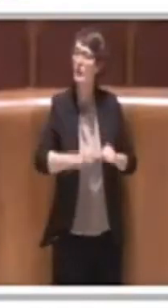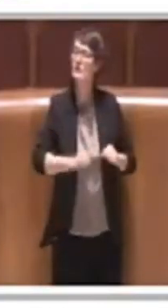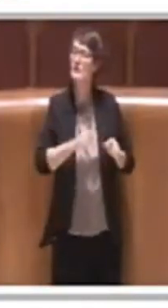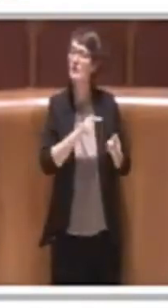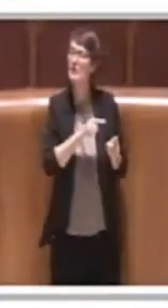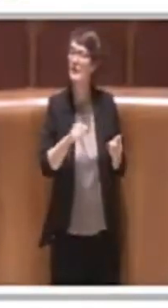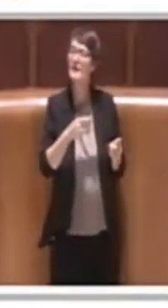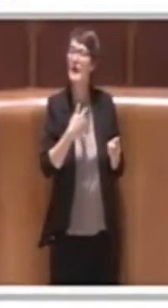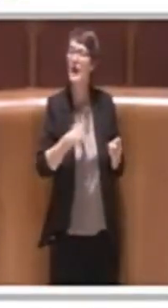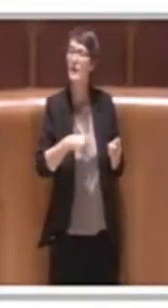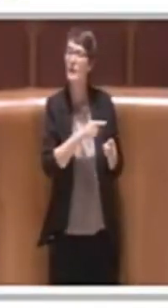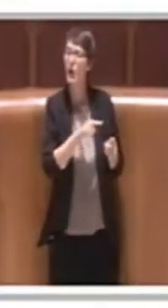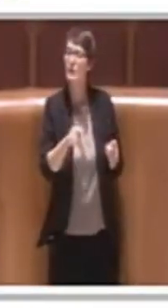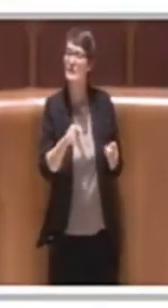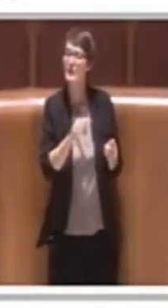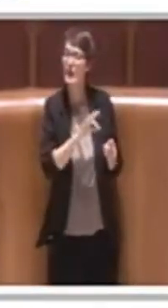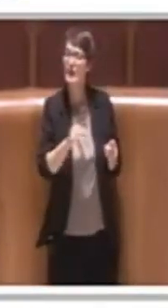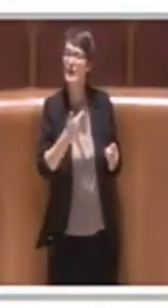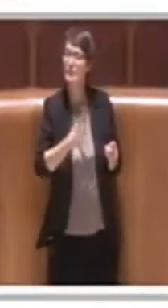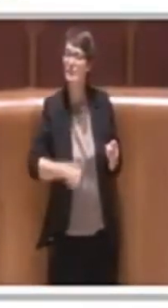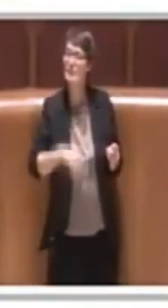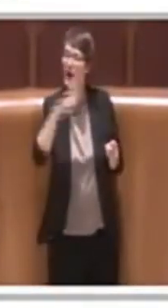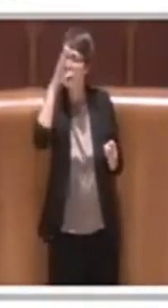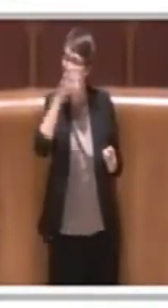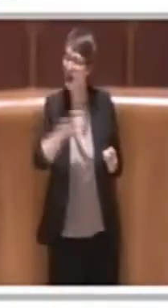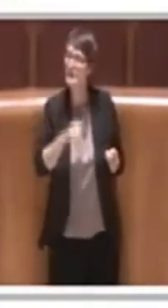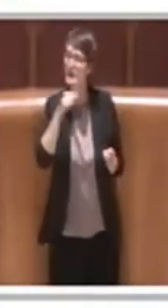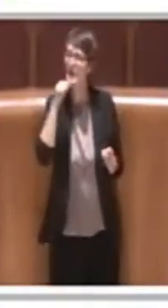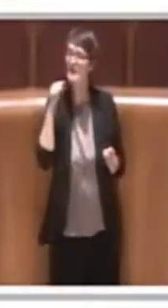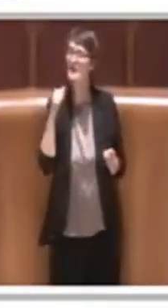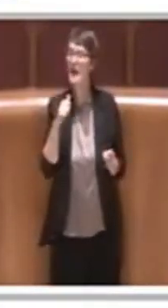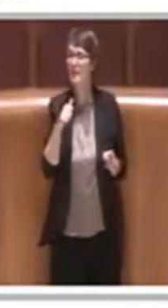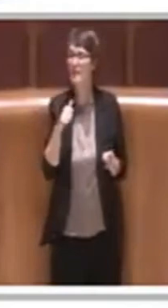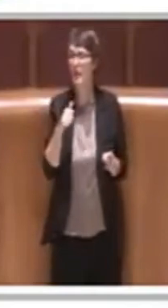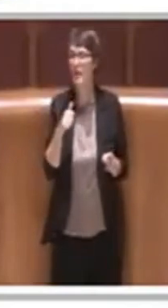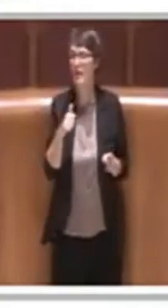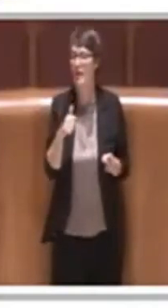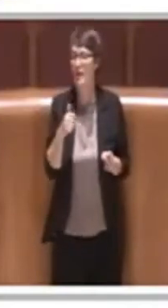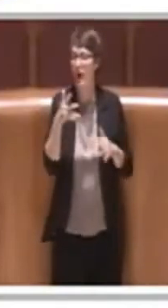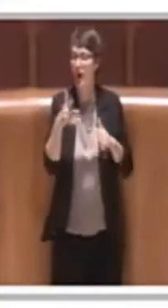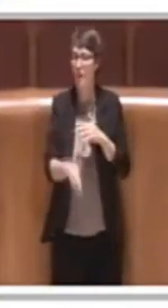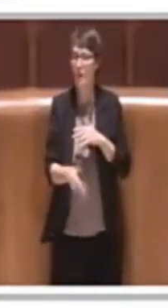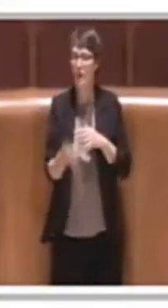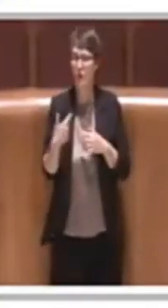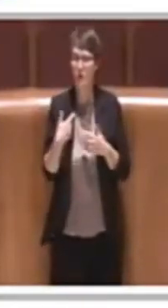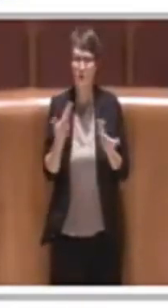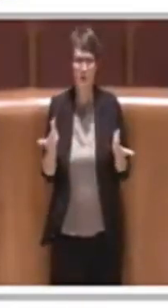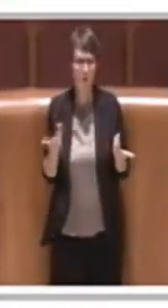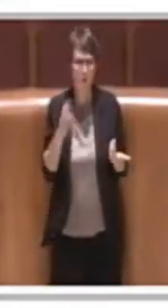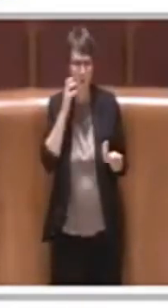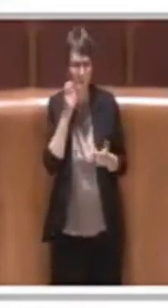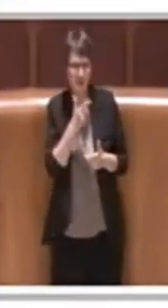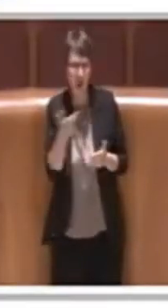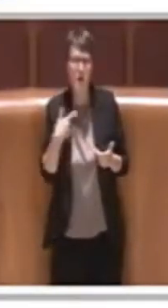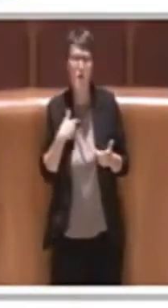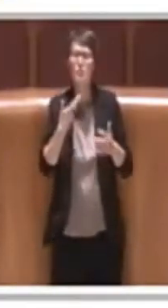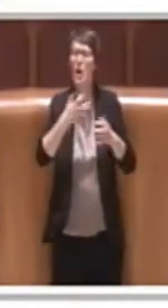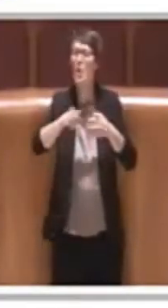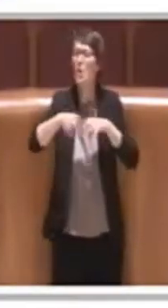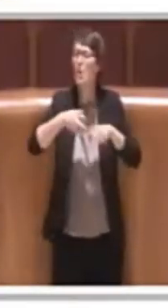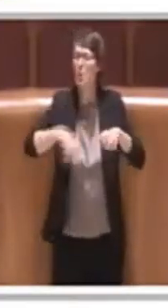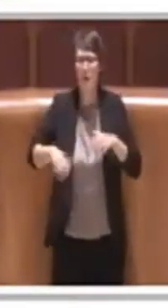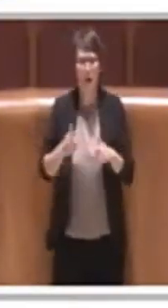a far sì che ci debba essere un approfondimento, per cui non c'è nulla di strano, nessuna spaccatura, niente di